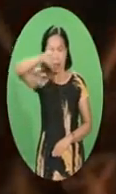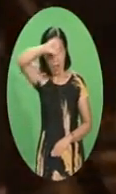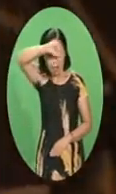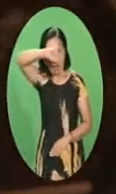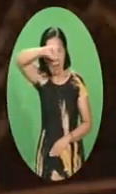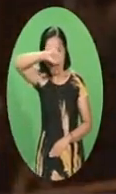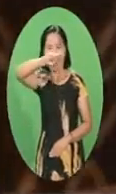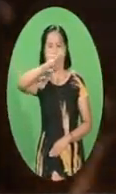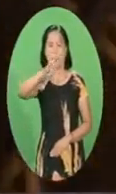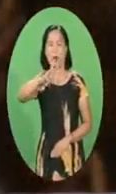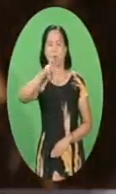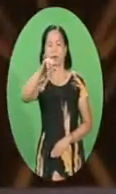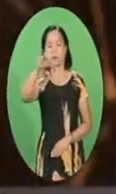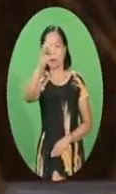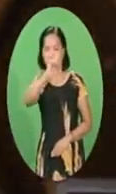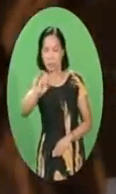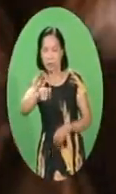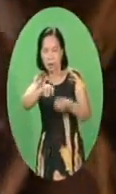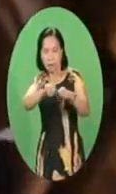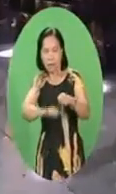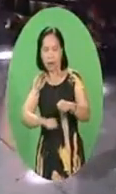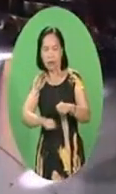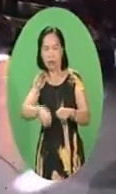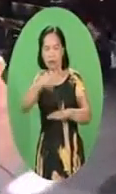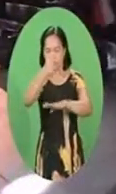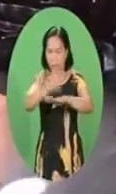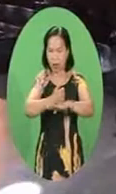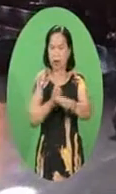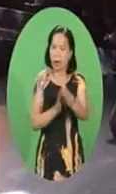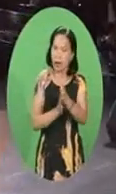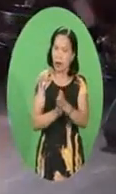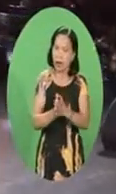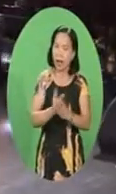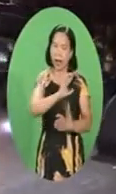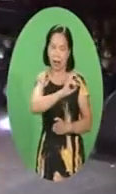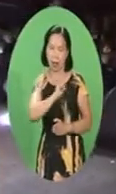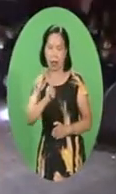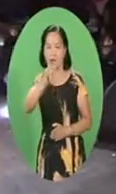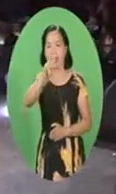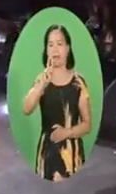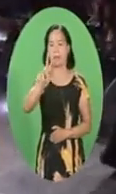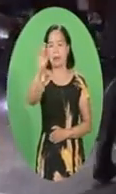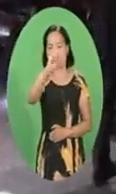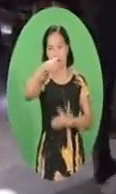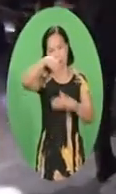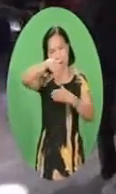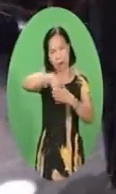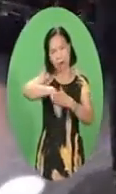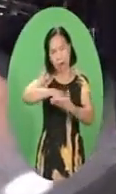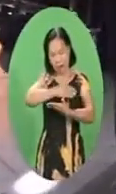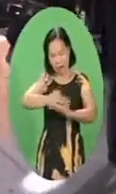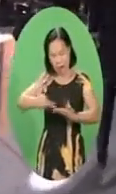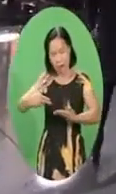được 24-26% số phiếu bầu cho ngôi vị thủ tướng. Tiếp theo đó là Cộng hòa với 22% phiếu bầu, Mặt trận Quốc gia